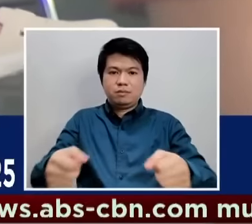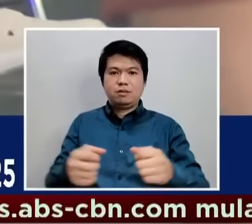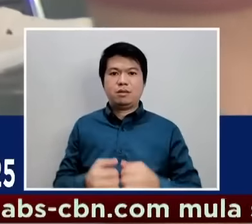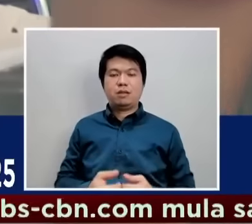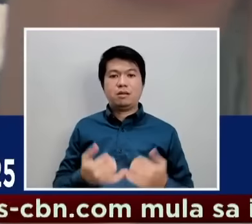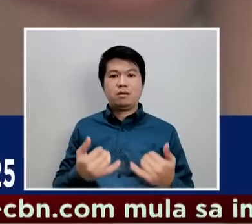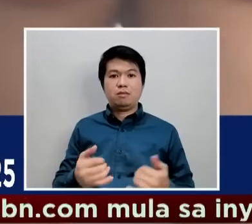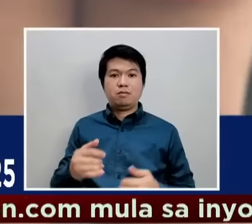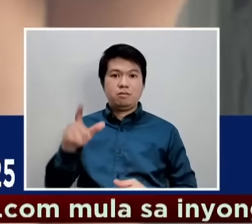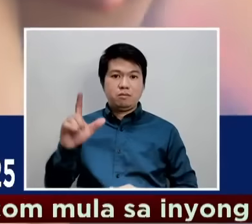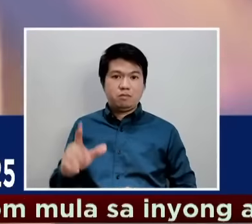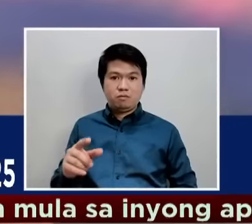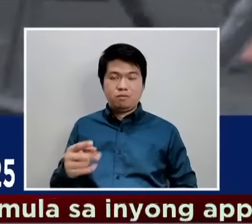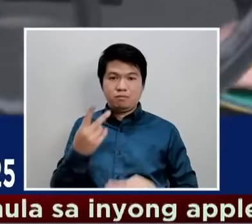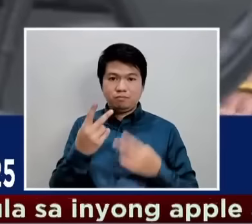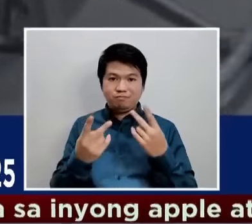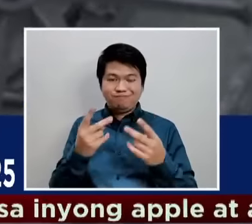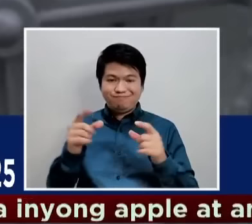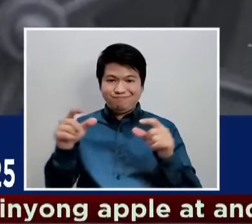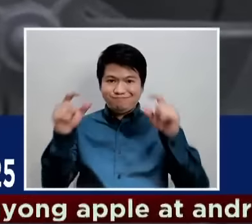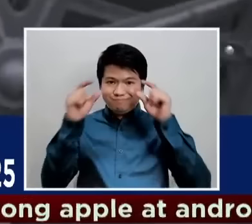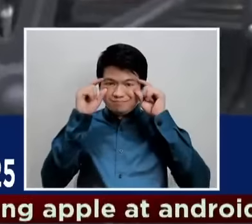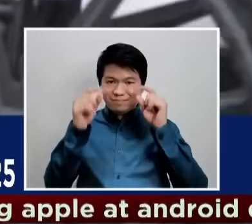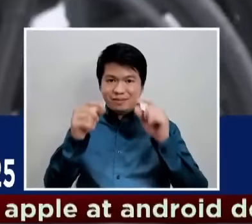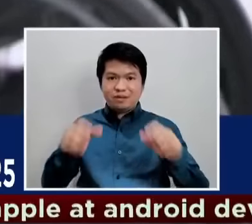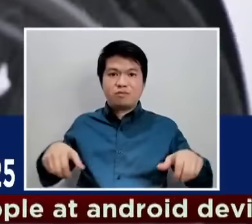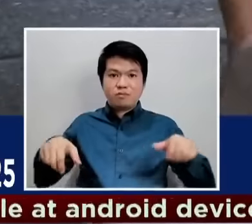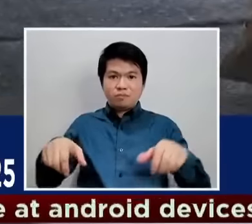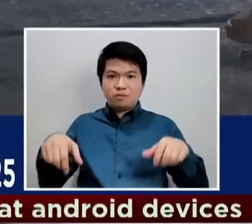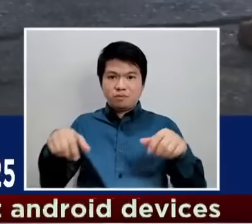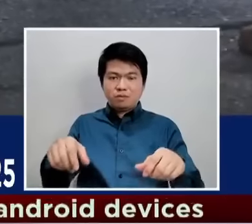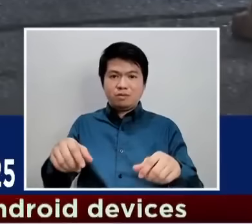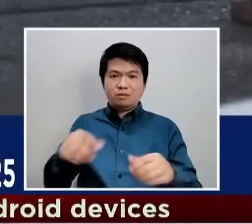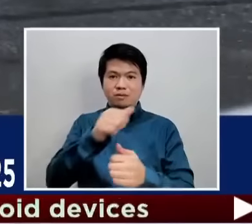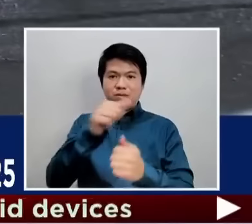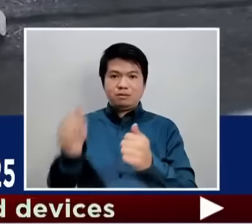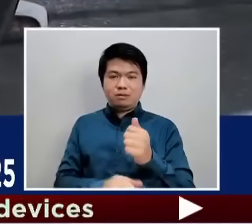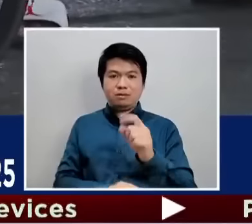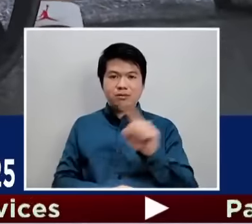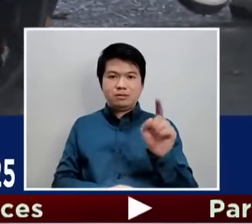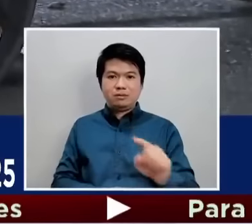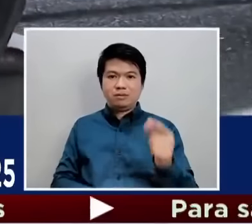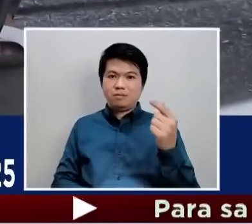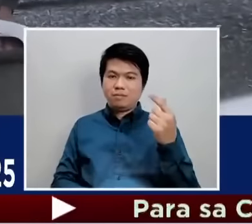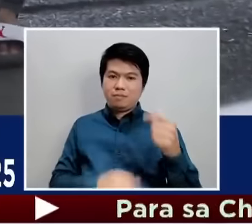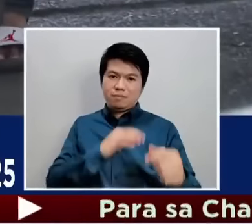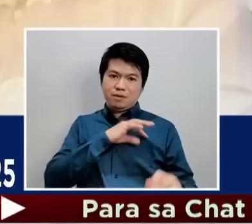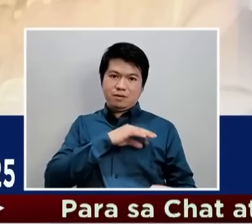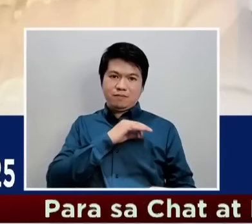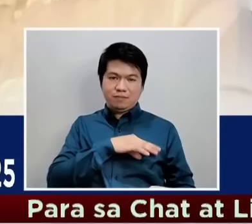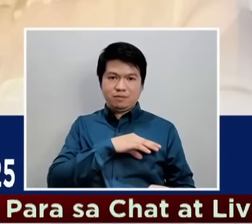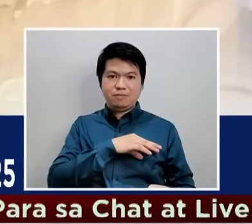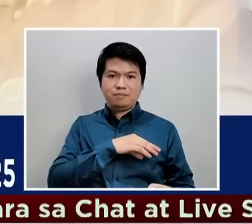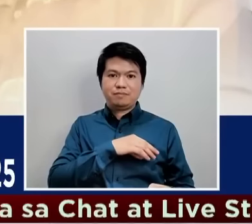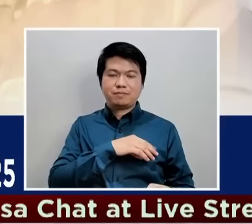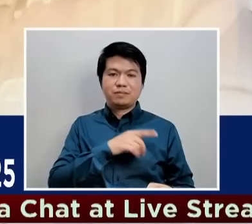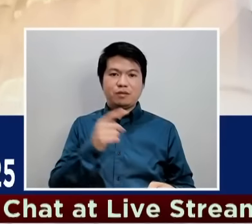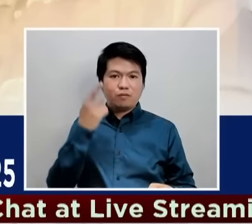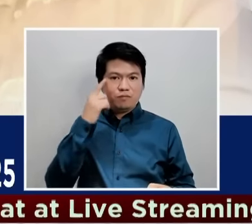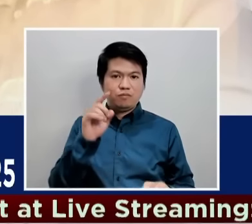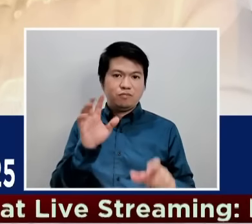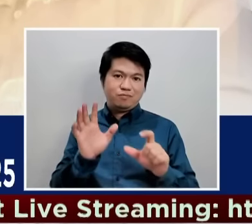at wheelchair ang sagot ng ahensya sa ilalim ng Z benefit package para sa mga batang may kapansanan. This is a